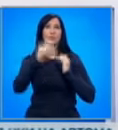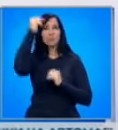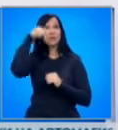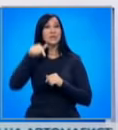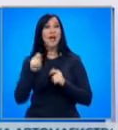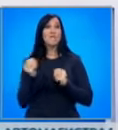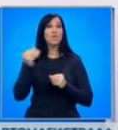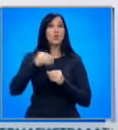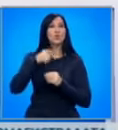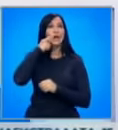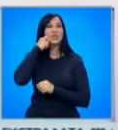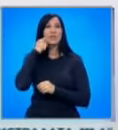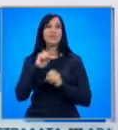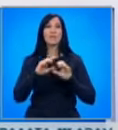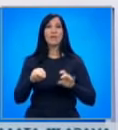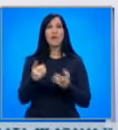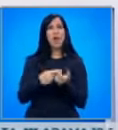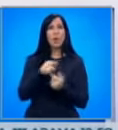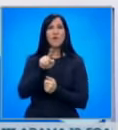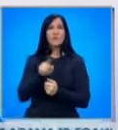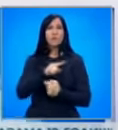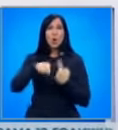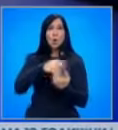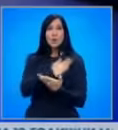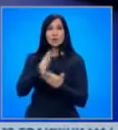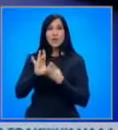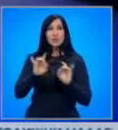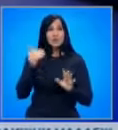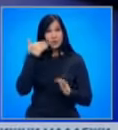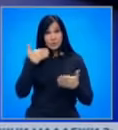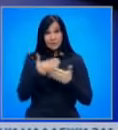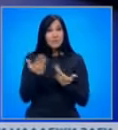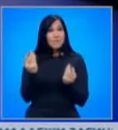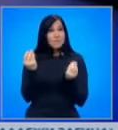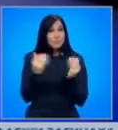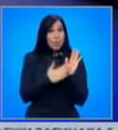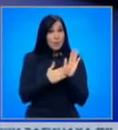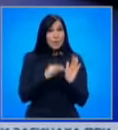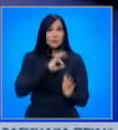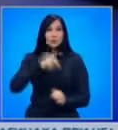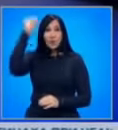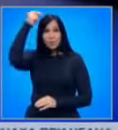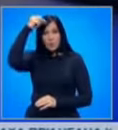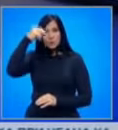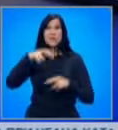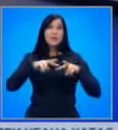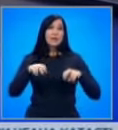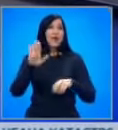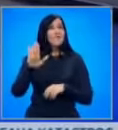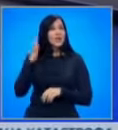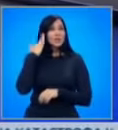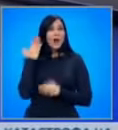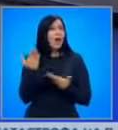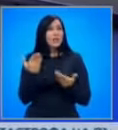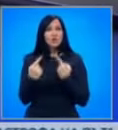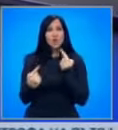на живо в емисията ни с няколко въпроса около последните новини. Добър вечер! Какви материали получиха българските разследващи от ваша страна и